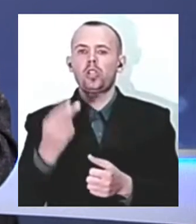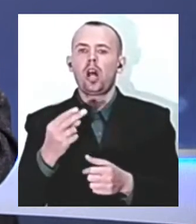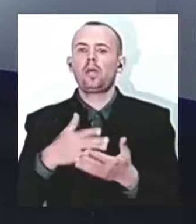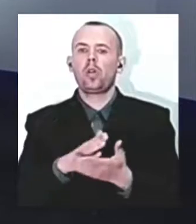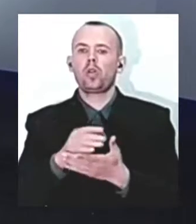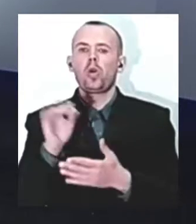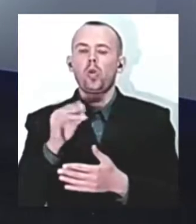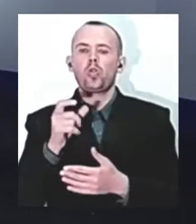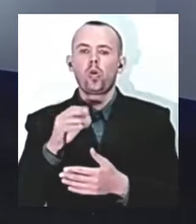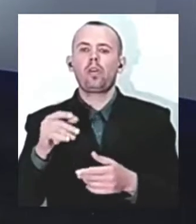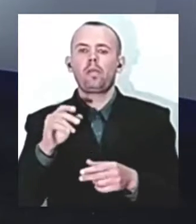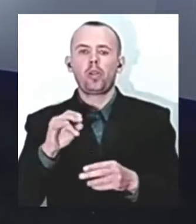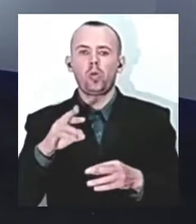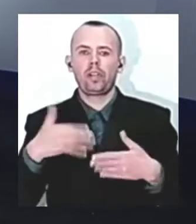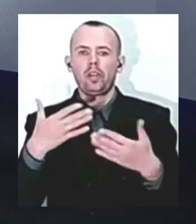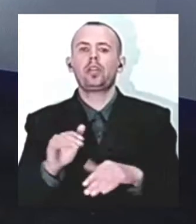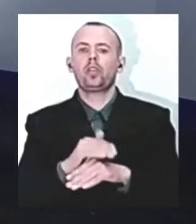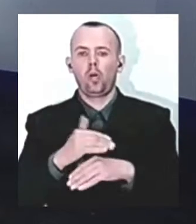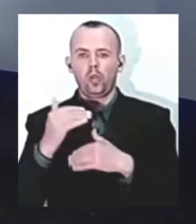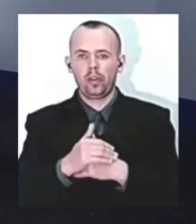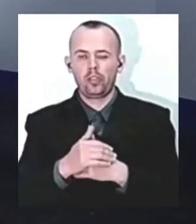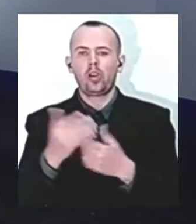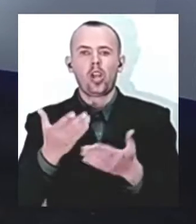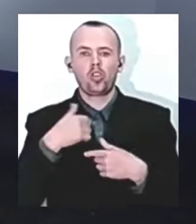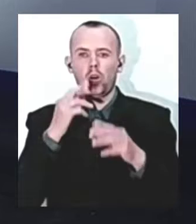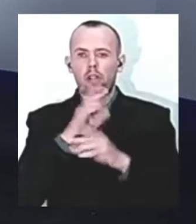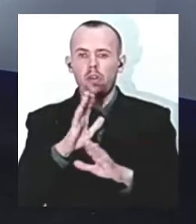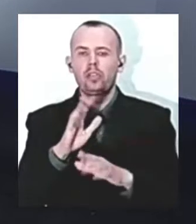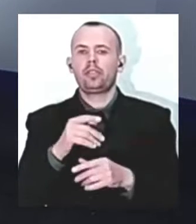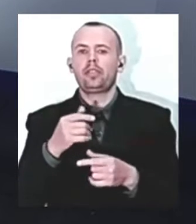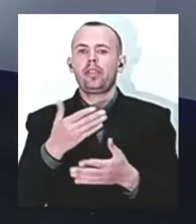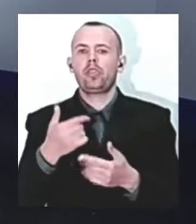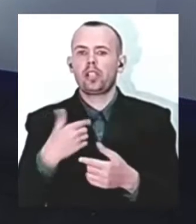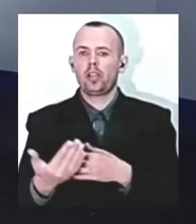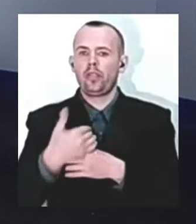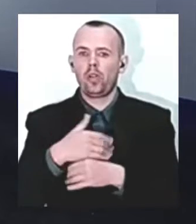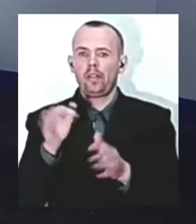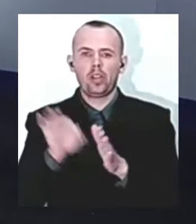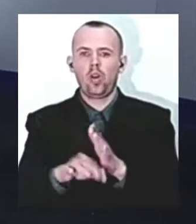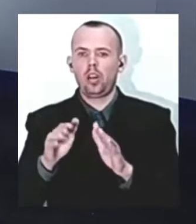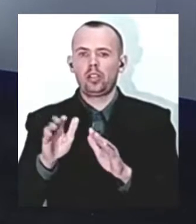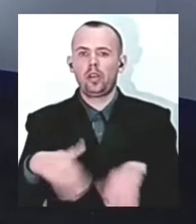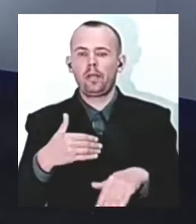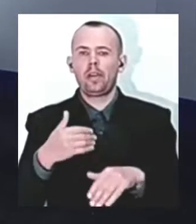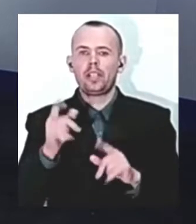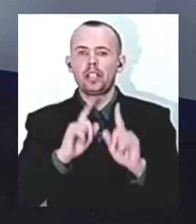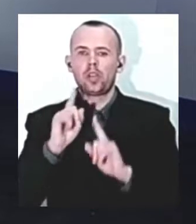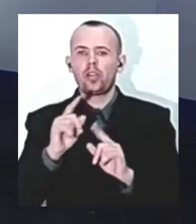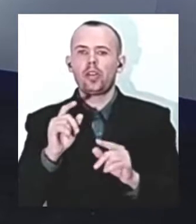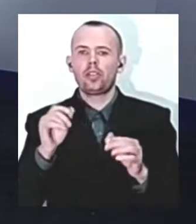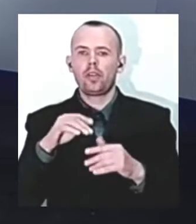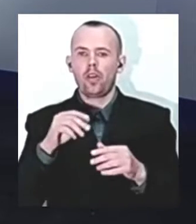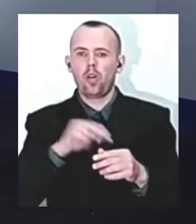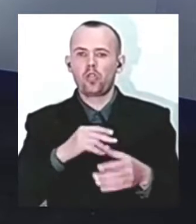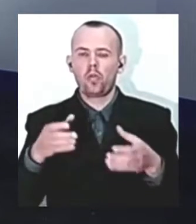вас, пані Юлія. Доброго вечора. Якщо не помиляюсь, ви до нас завітали відразу після засідання зібрання робочої групи, на якої,